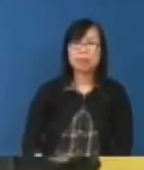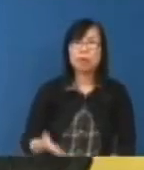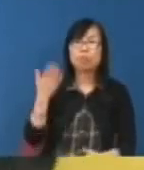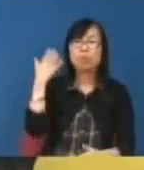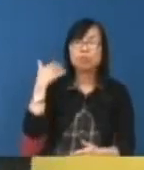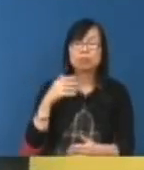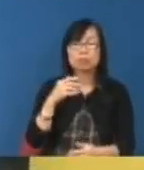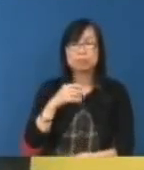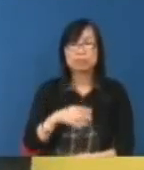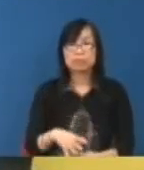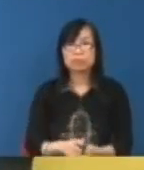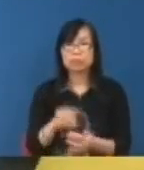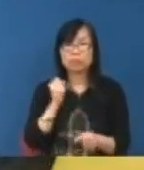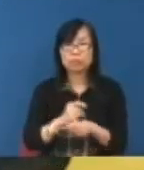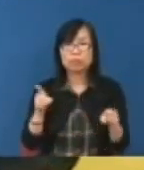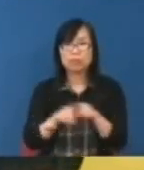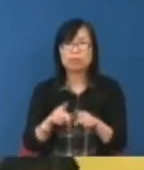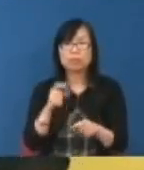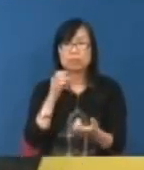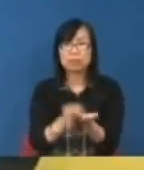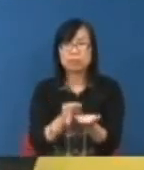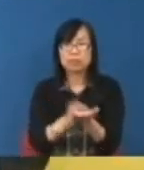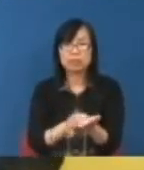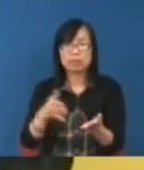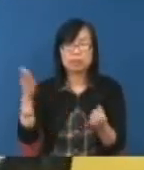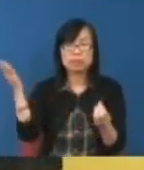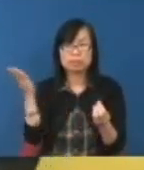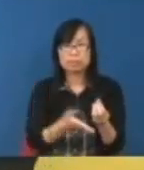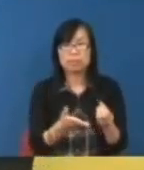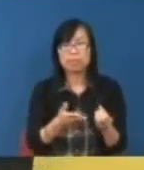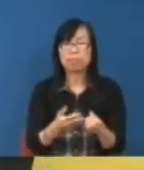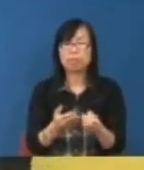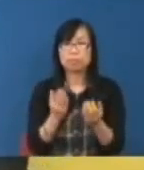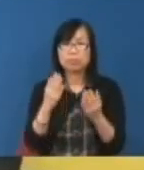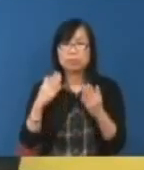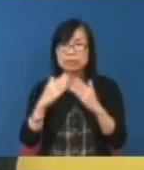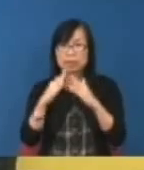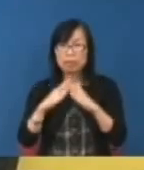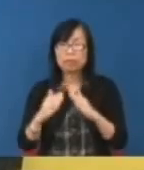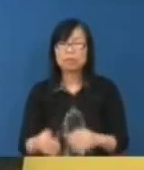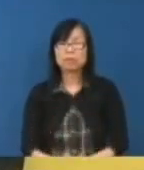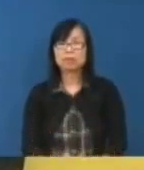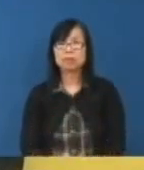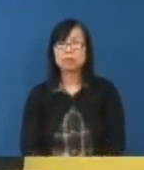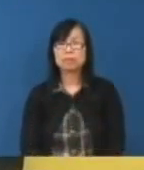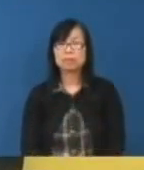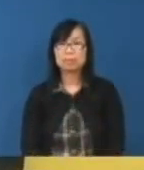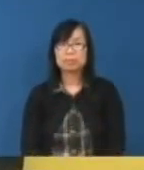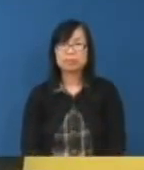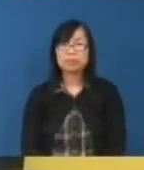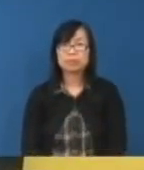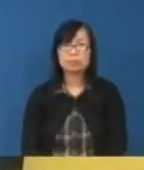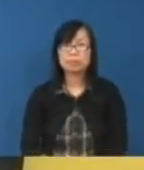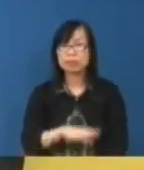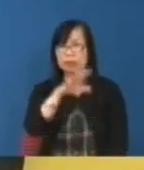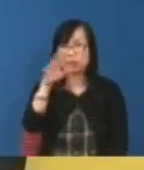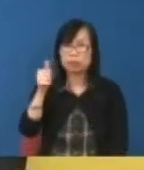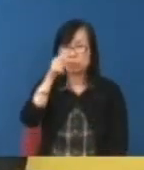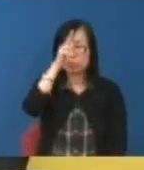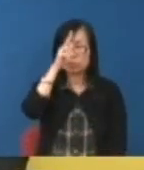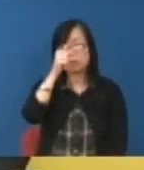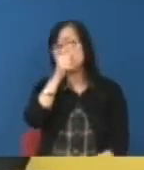做咗同一個職務啦，咁就叫人去殺局啦，為呢個所有嘅特區政制嘅